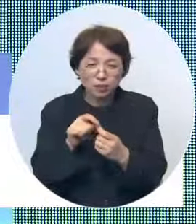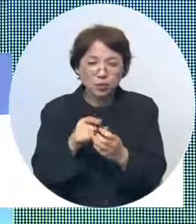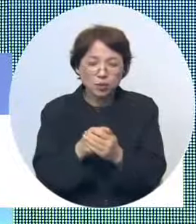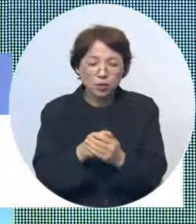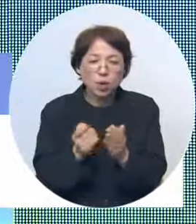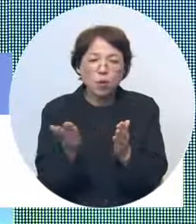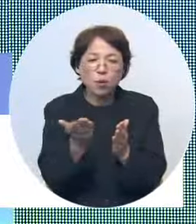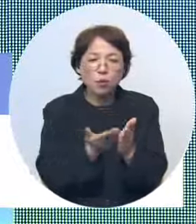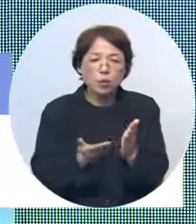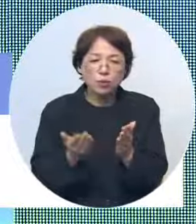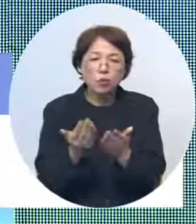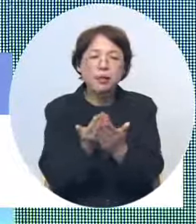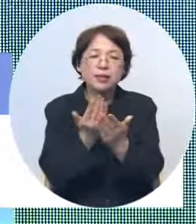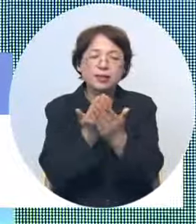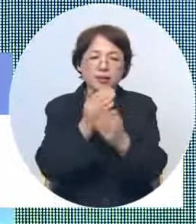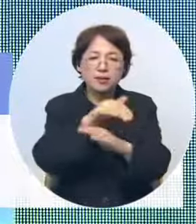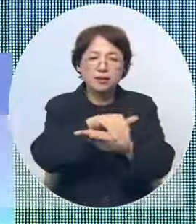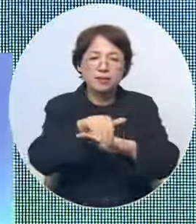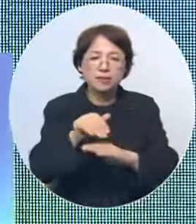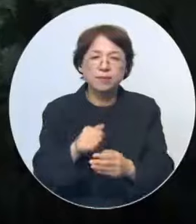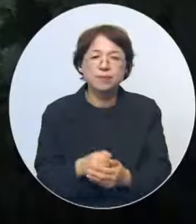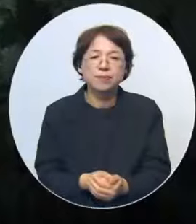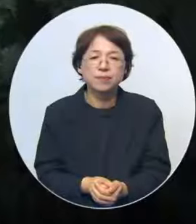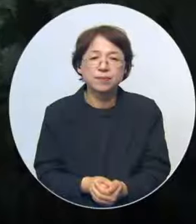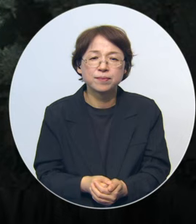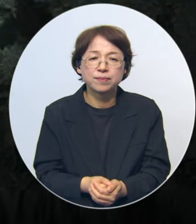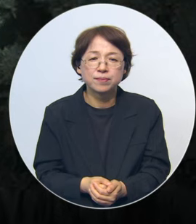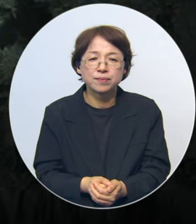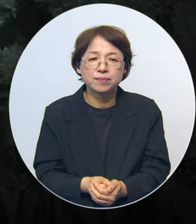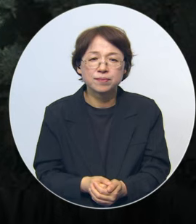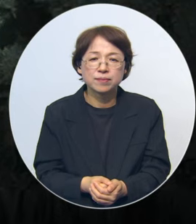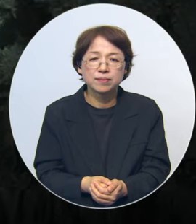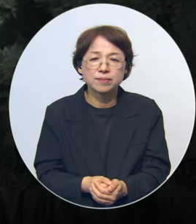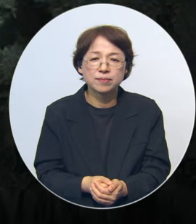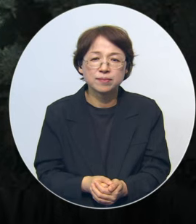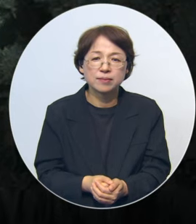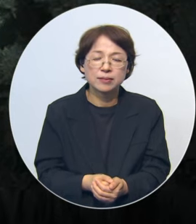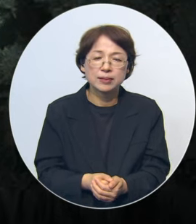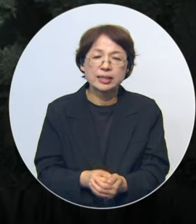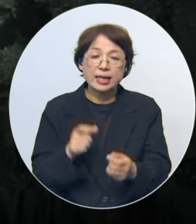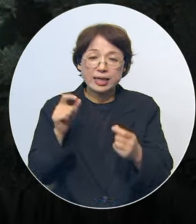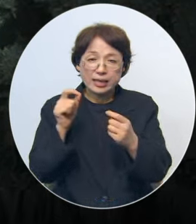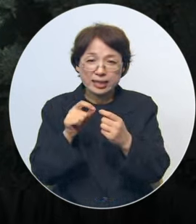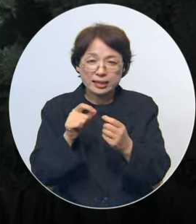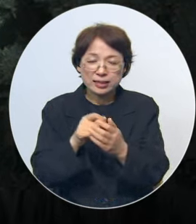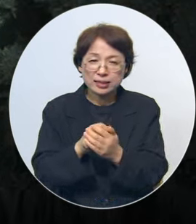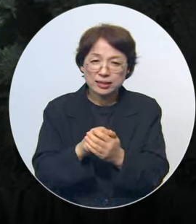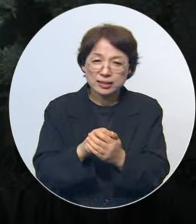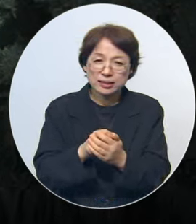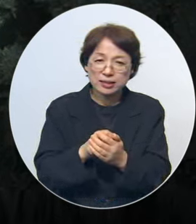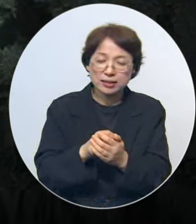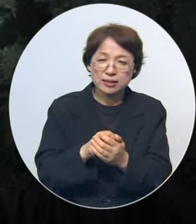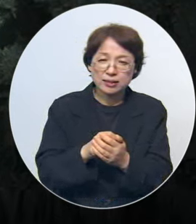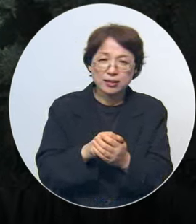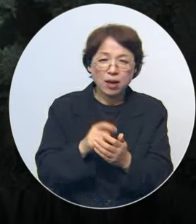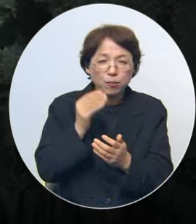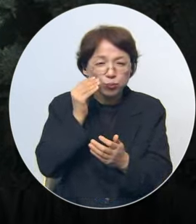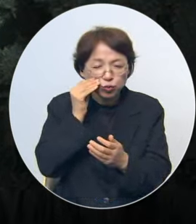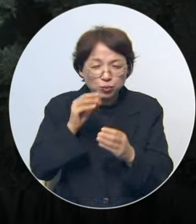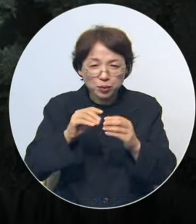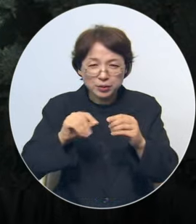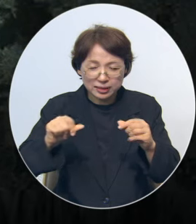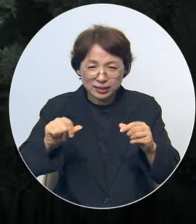인근을 발전시켜 나가겠습니다. 시화 멀티 테크노밸리 인근 미개발 유보지의 개발을 위한 기본